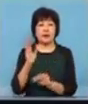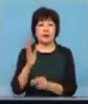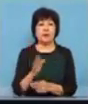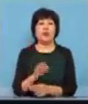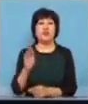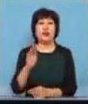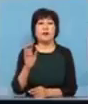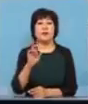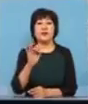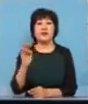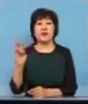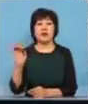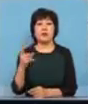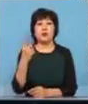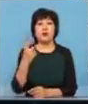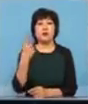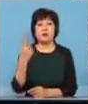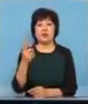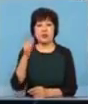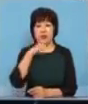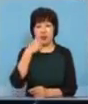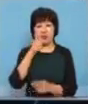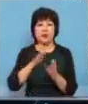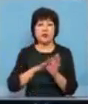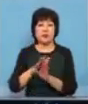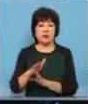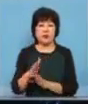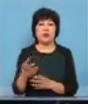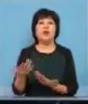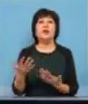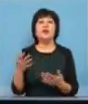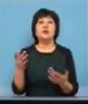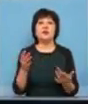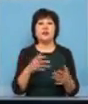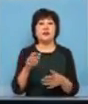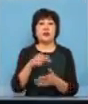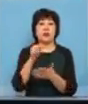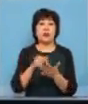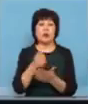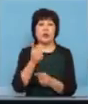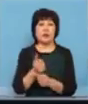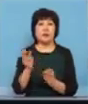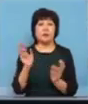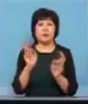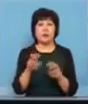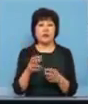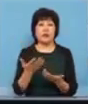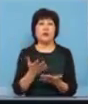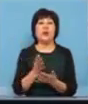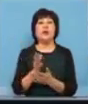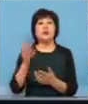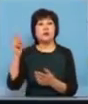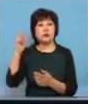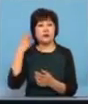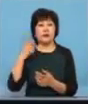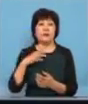Жақыбай Бесенғалиева биыл 101 жасқа толды. Әжейді егемендіктің ширек ғасыры мен шаһар басшысы құттықтап келді. Ол тыл еңбеккері, соғыс уақытында